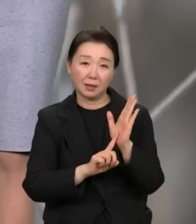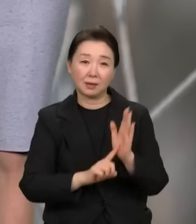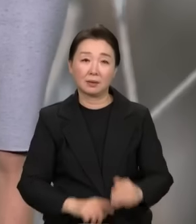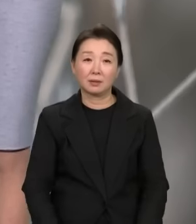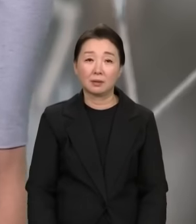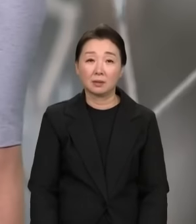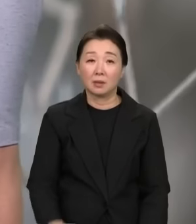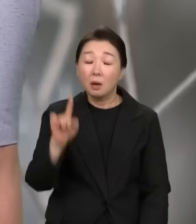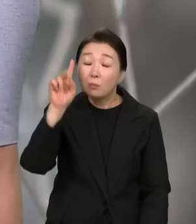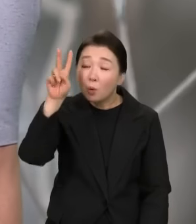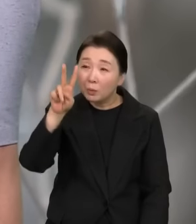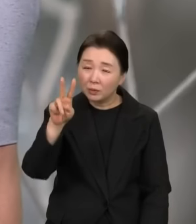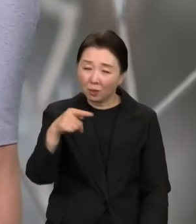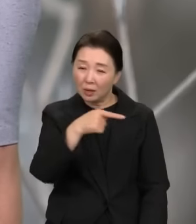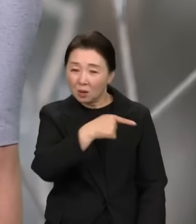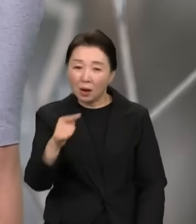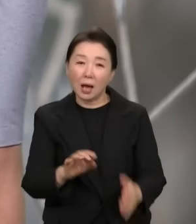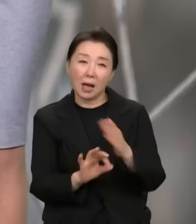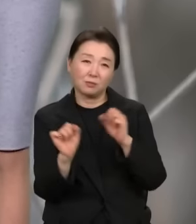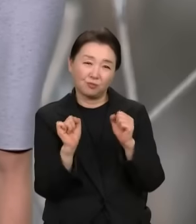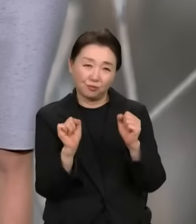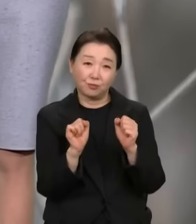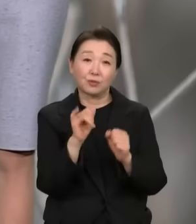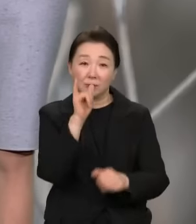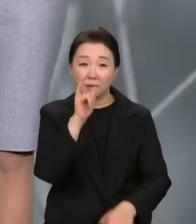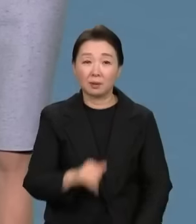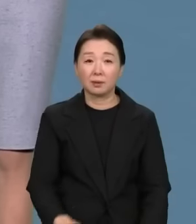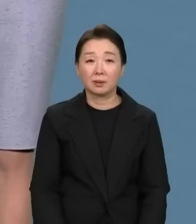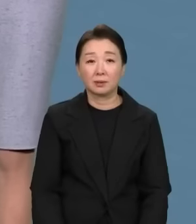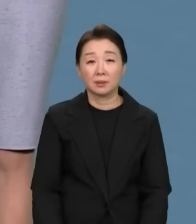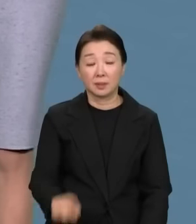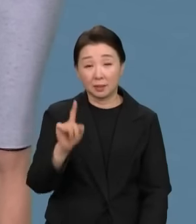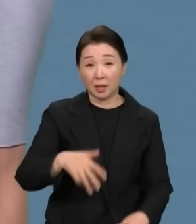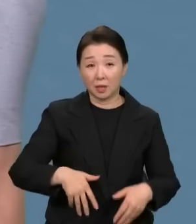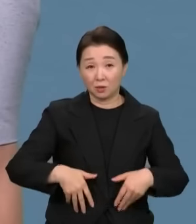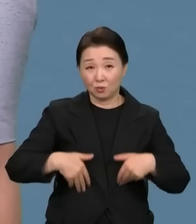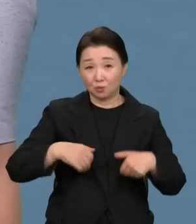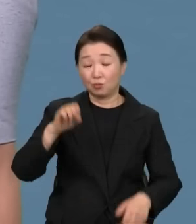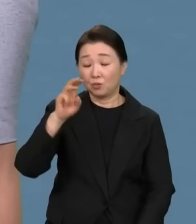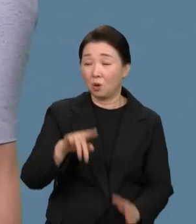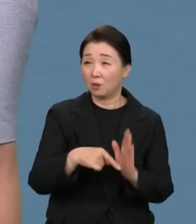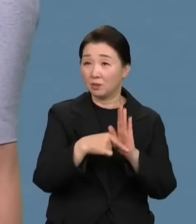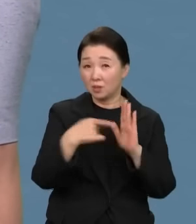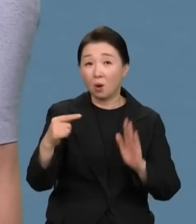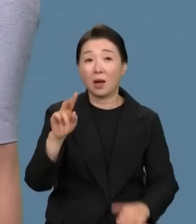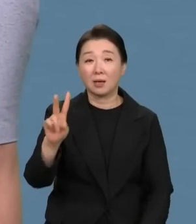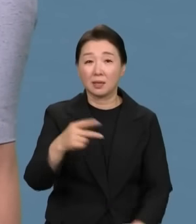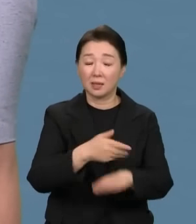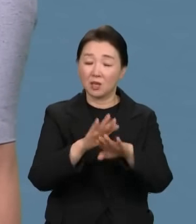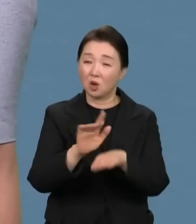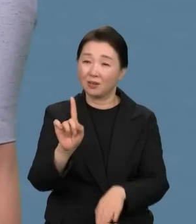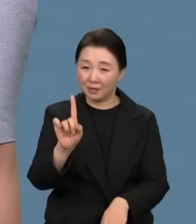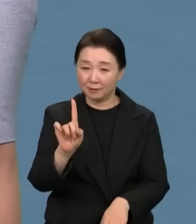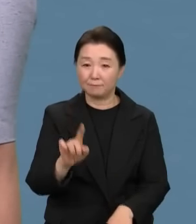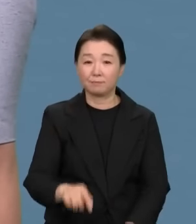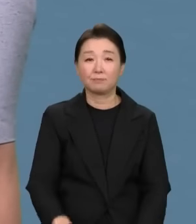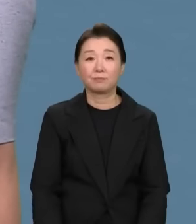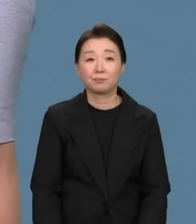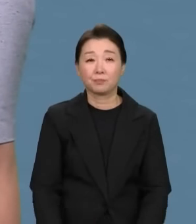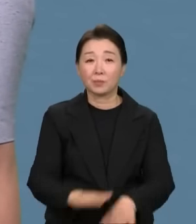또 모레부터는 영하권의 아침 추위가 계속되겠습니다. 내일은 춘천 영하 2도, 대전 1도로 시작하겠고요.